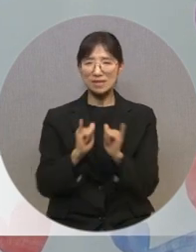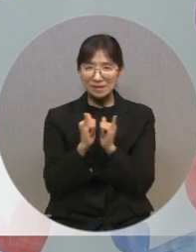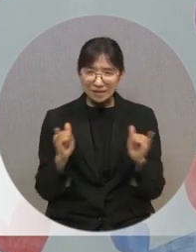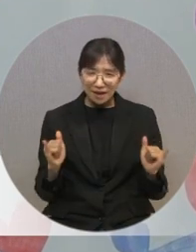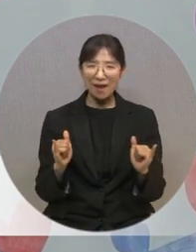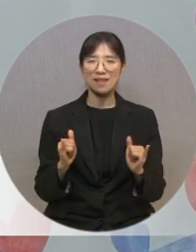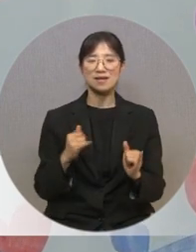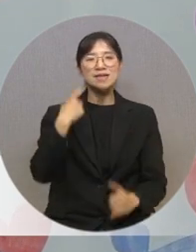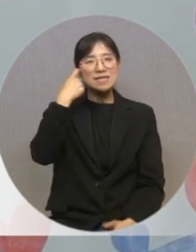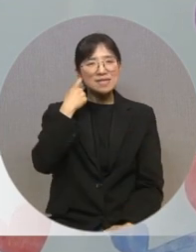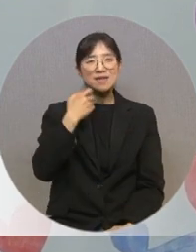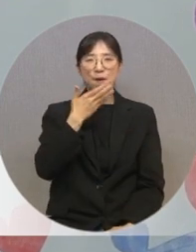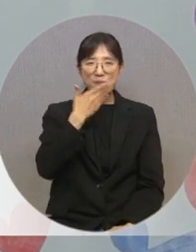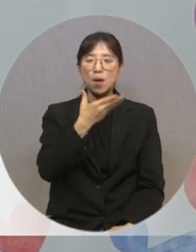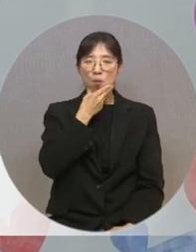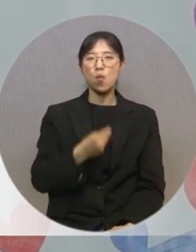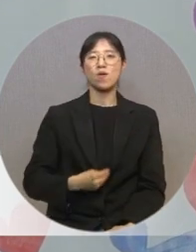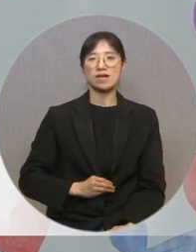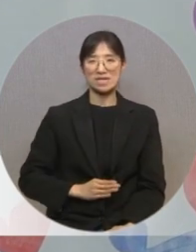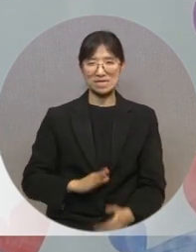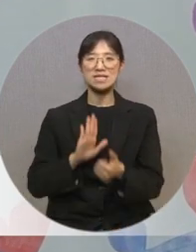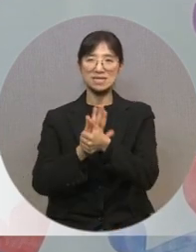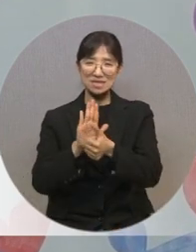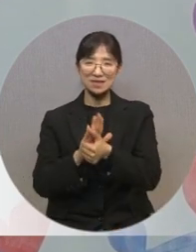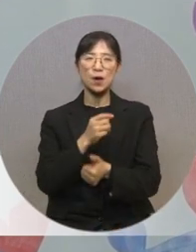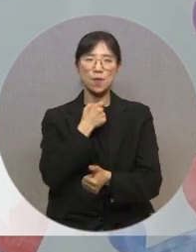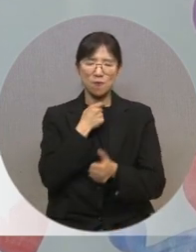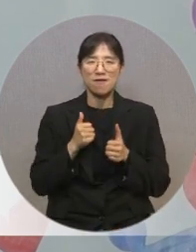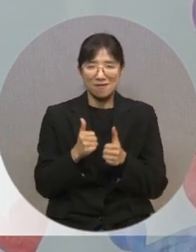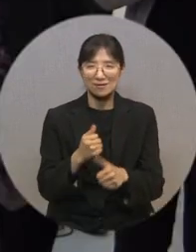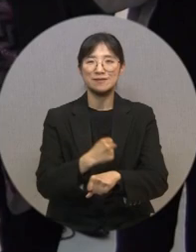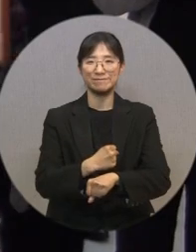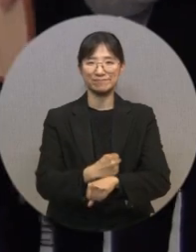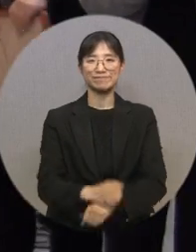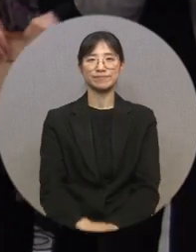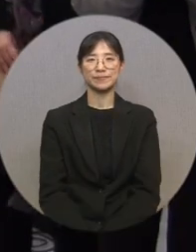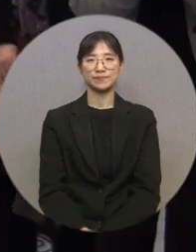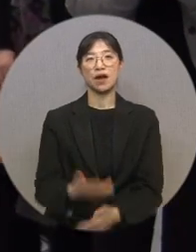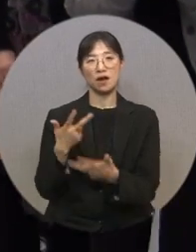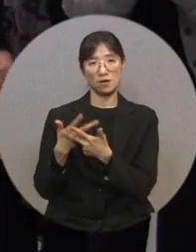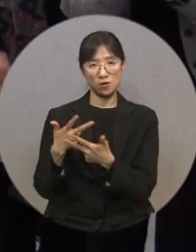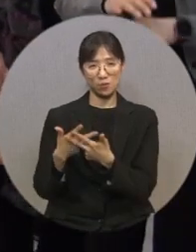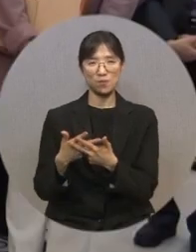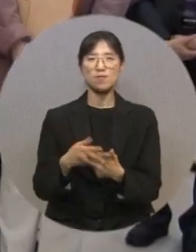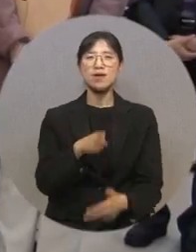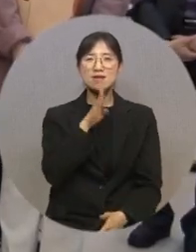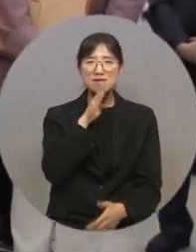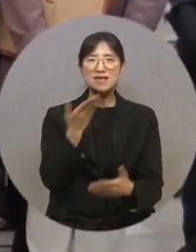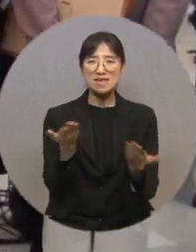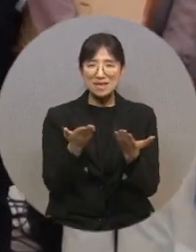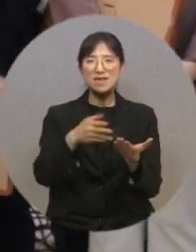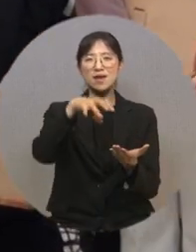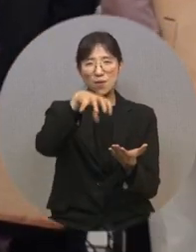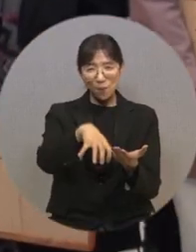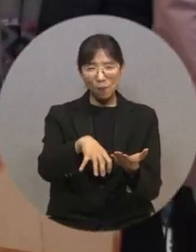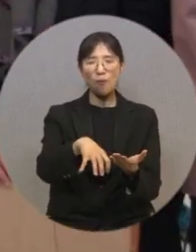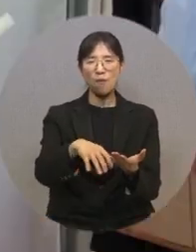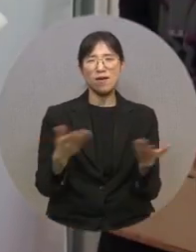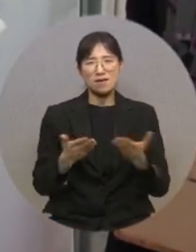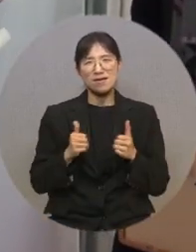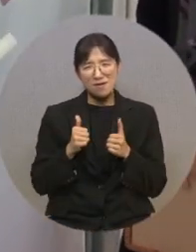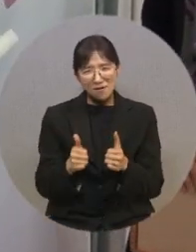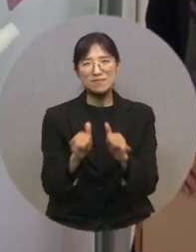수 있는 복지를 선물하기 위해서 열심히 뛰도록 하겠습니다. 협회는 현장에서 열심히 일하는